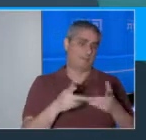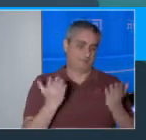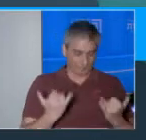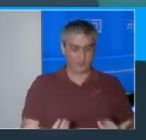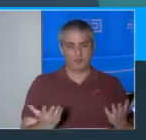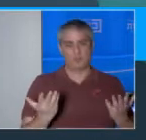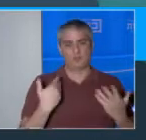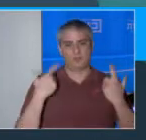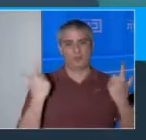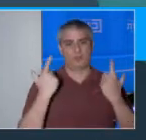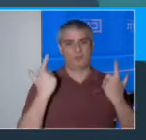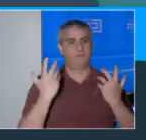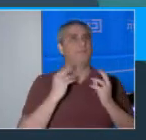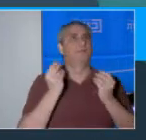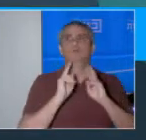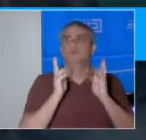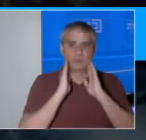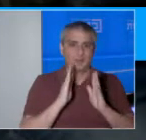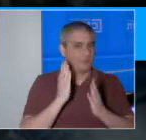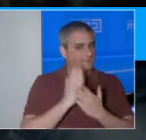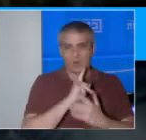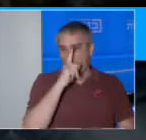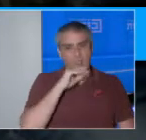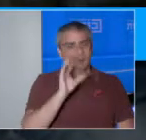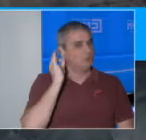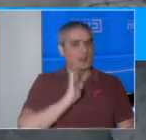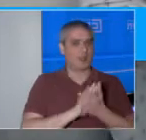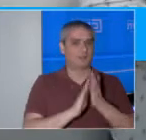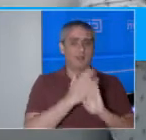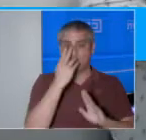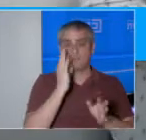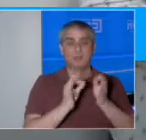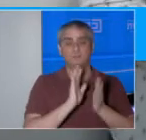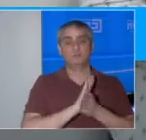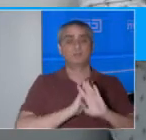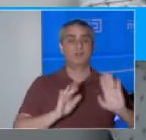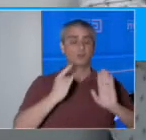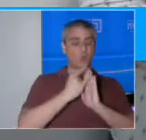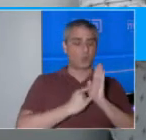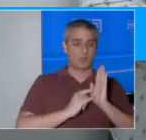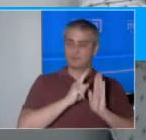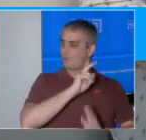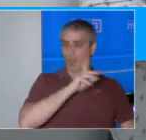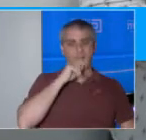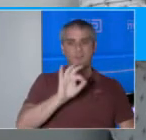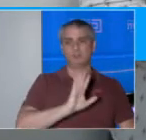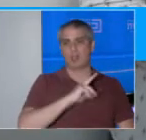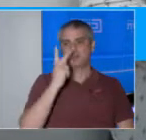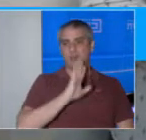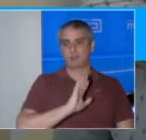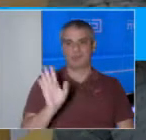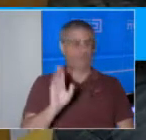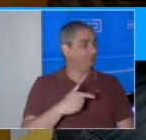והנה היום אנחנו חוגגים את הבלתי יאומן, הוא כבר לא אבא של הילדה מבחינה משפטית, חוקית, הוא לא אבא שלה. כן,